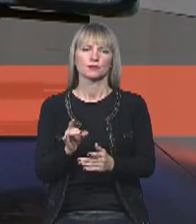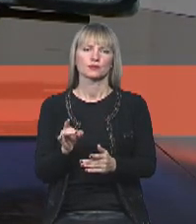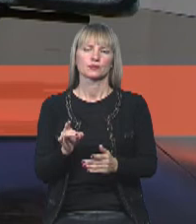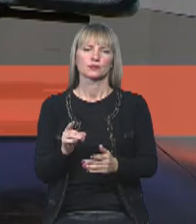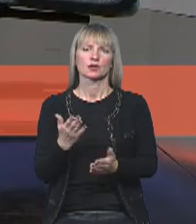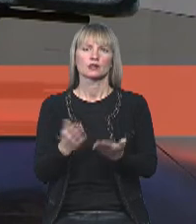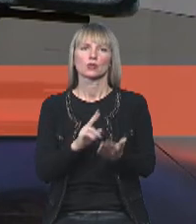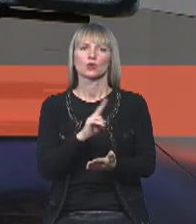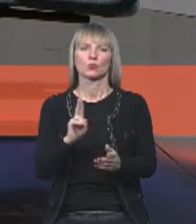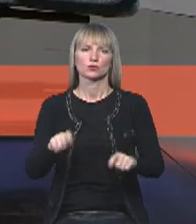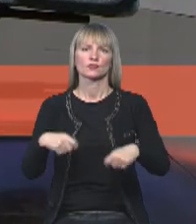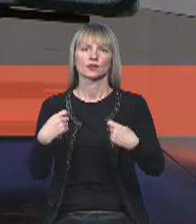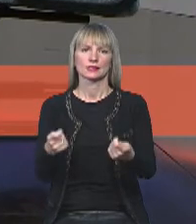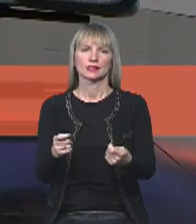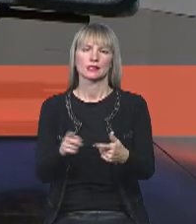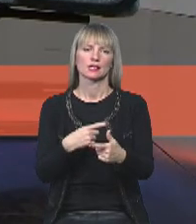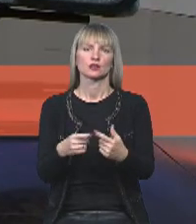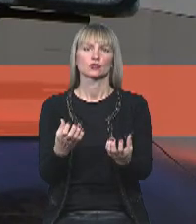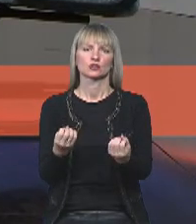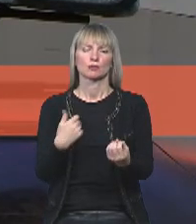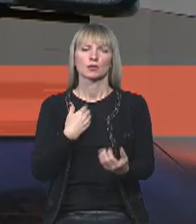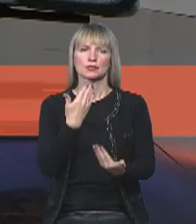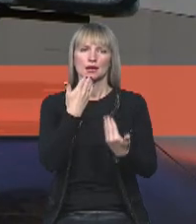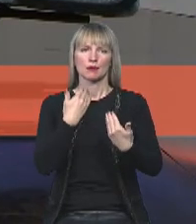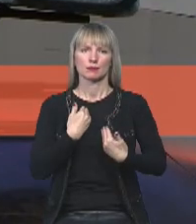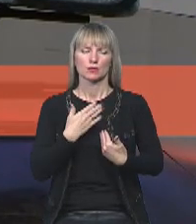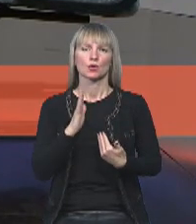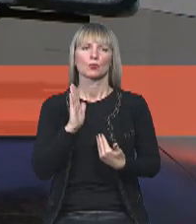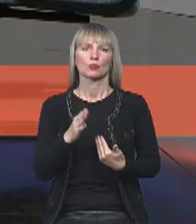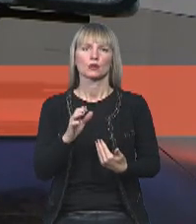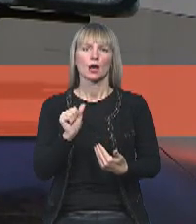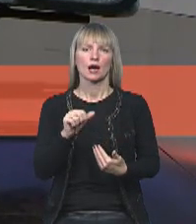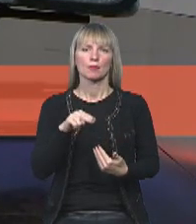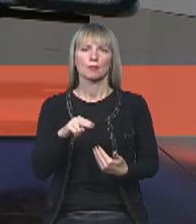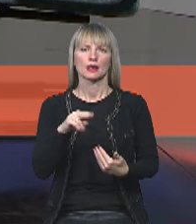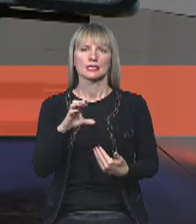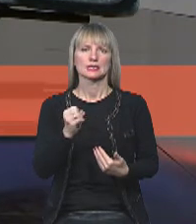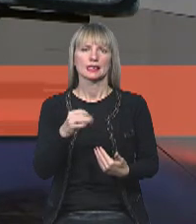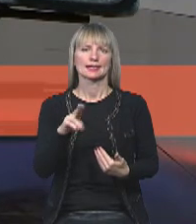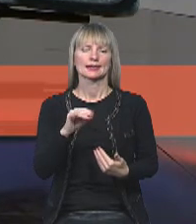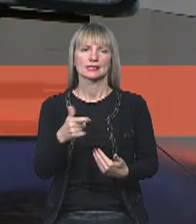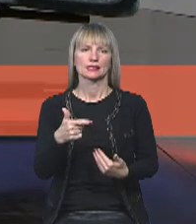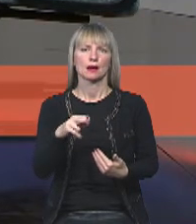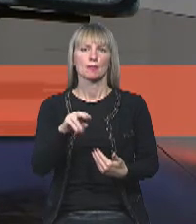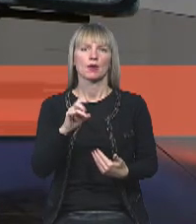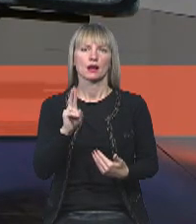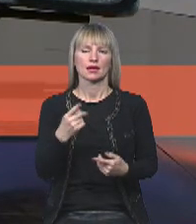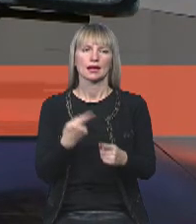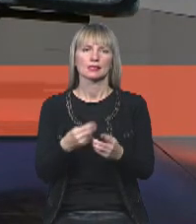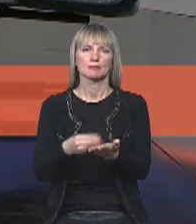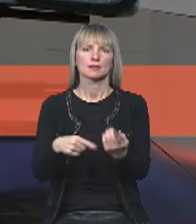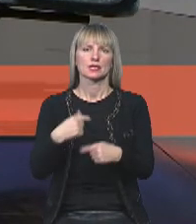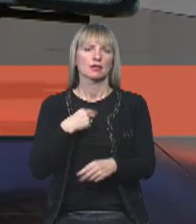якщо комусь буде віддати, да, або все ще. Мене запитувала, чи буде апсайклінг-парк це бізнесом. Я не